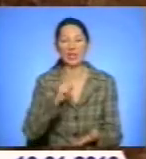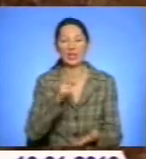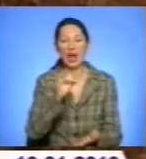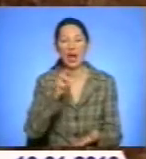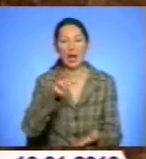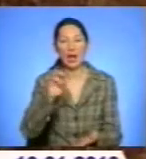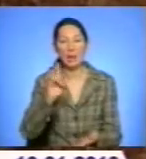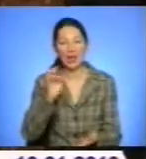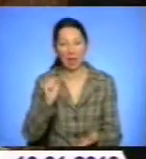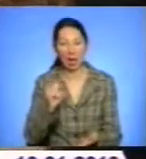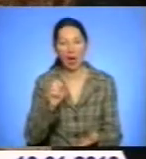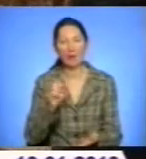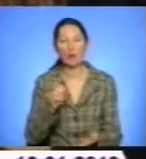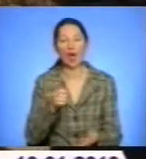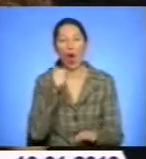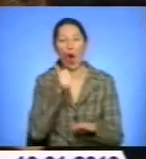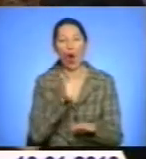головою Служби безпеки України.